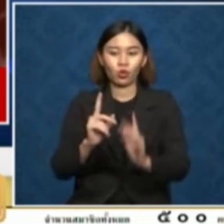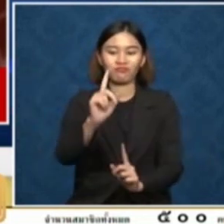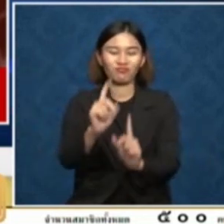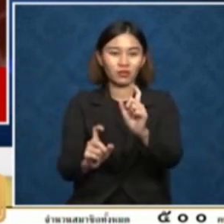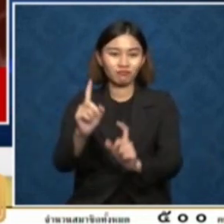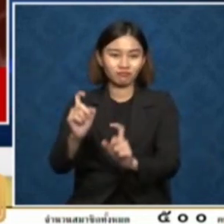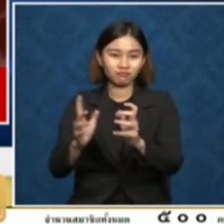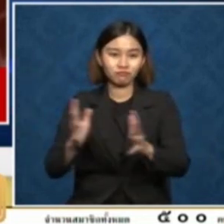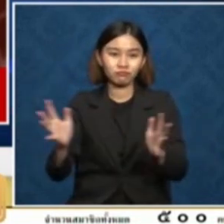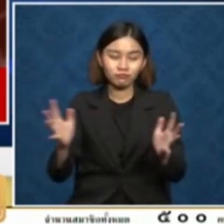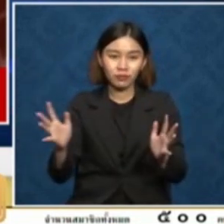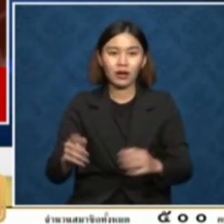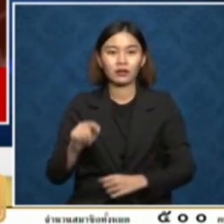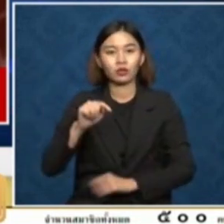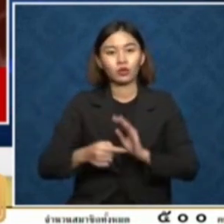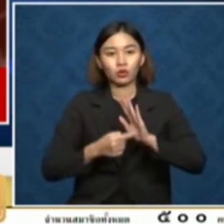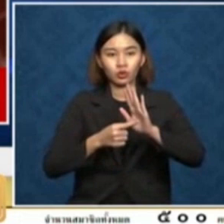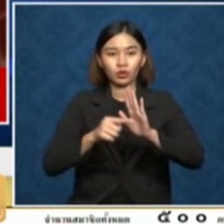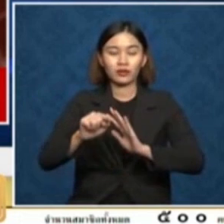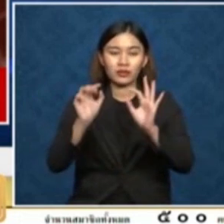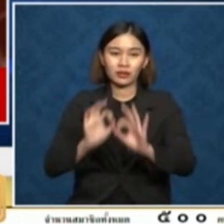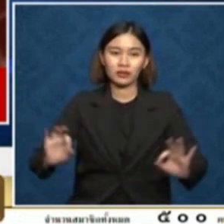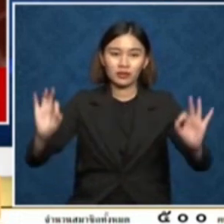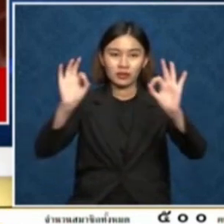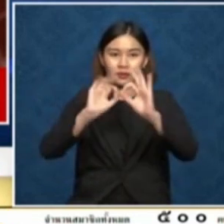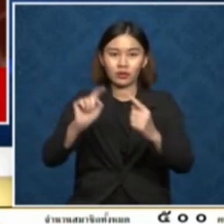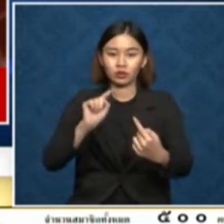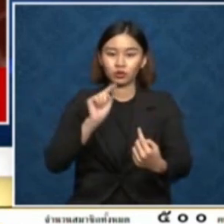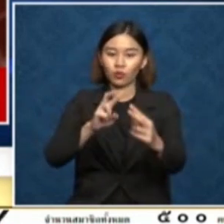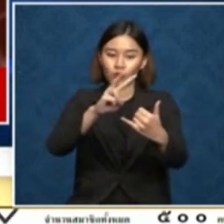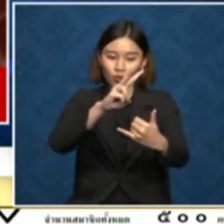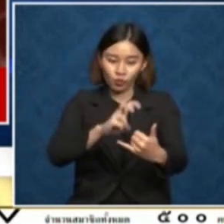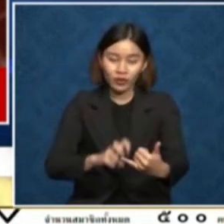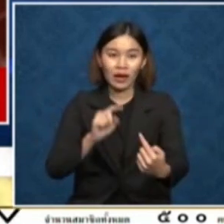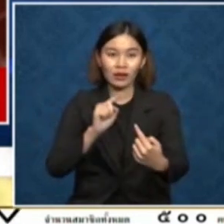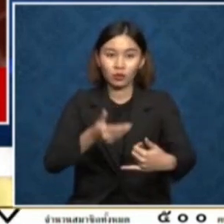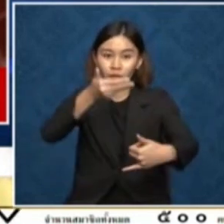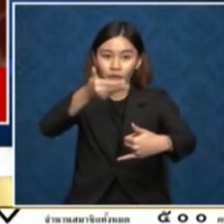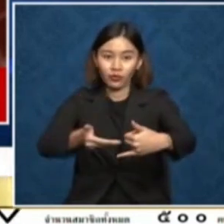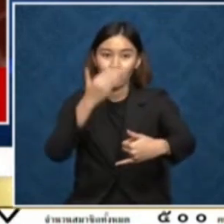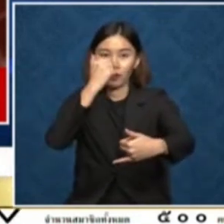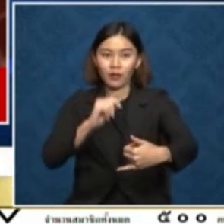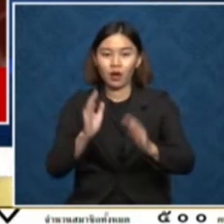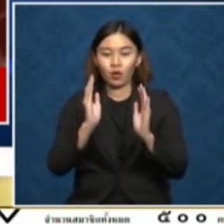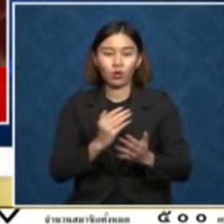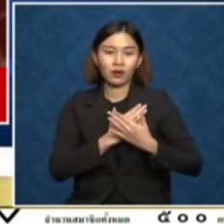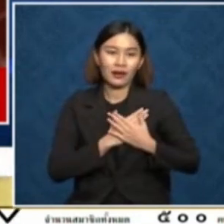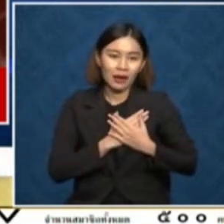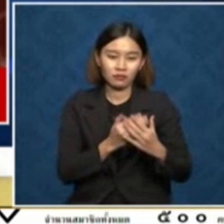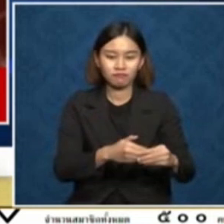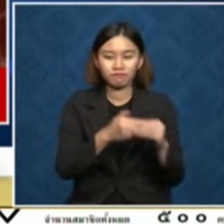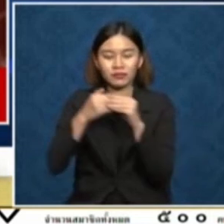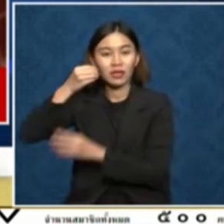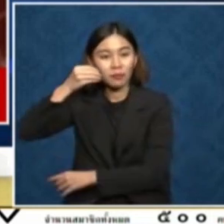นหรือในกรณีหากเกิดเหตุภัยพิบัติธรรมชาติเช่นกรณีสึนามิในปี2547